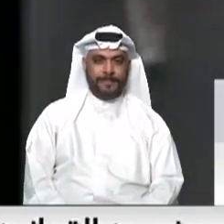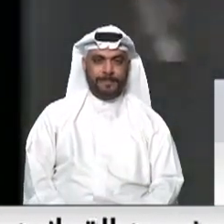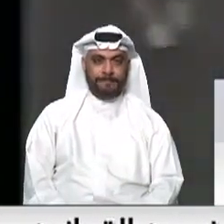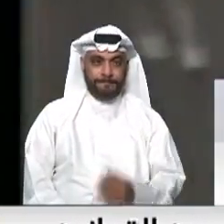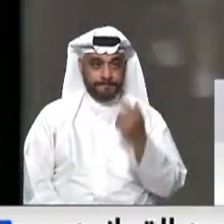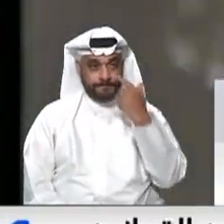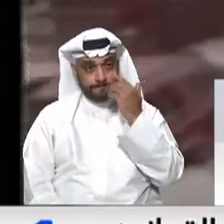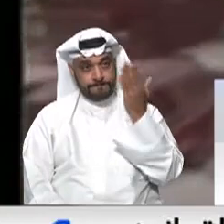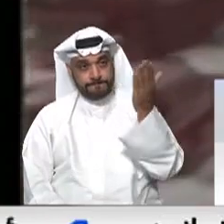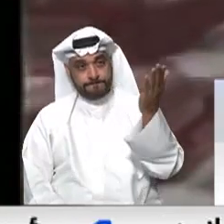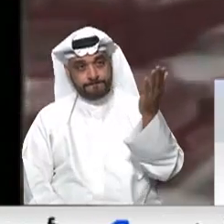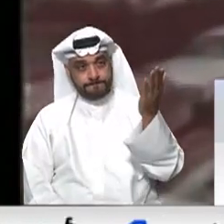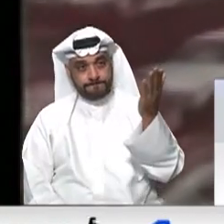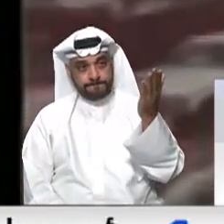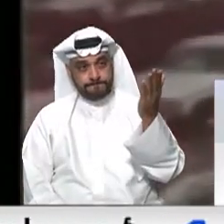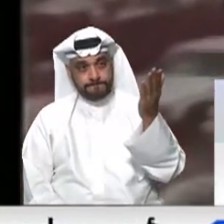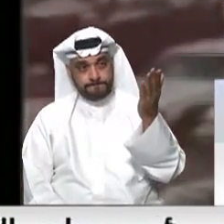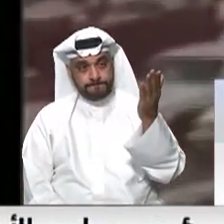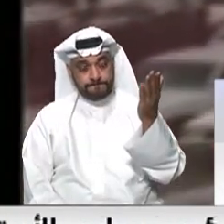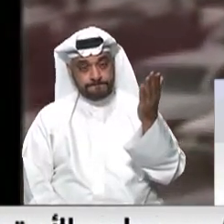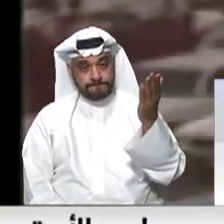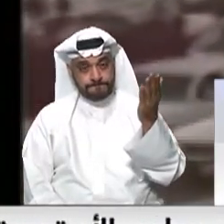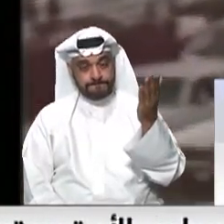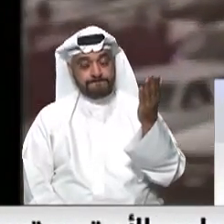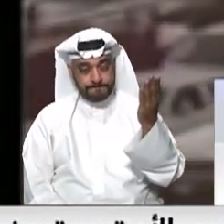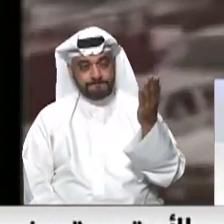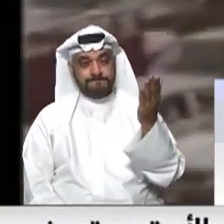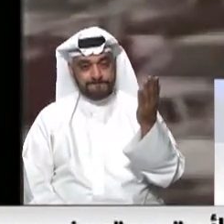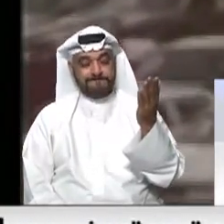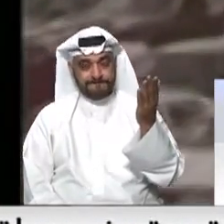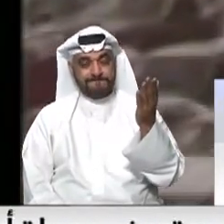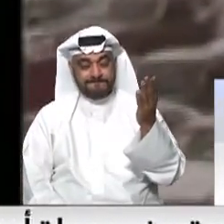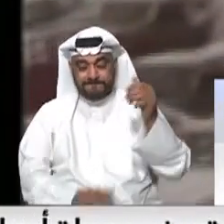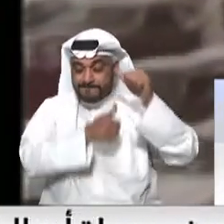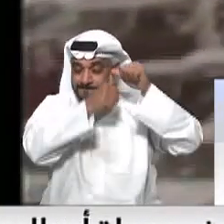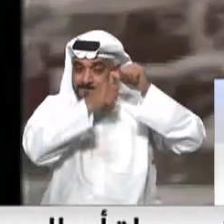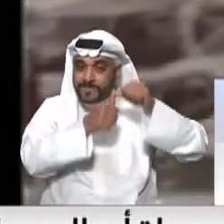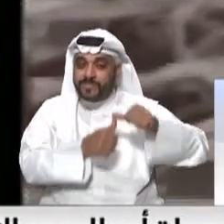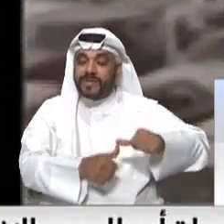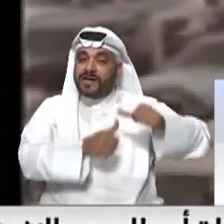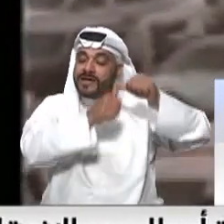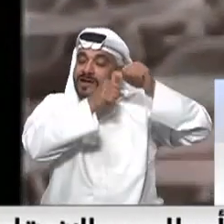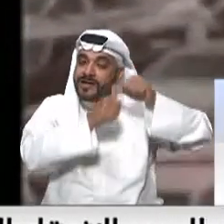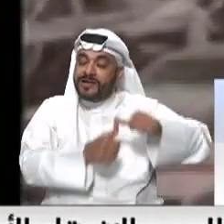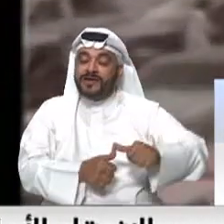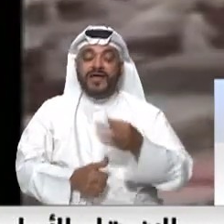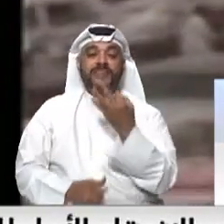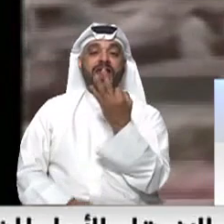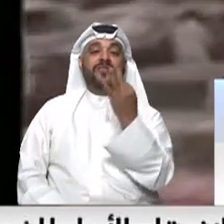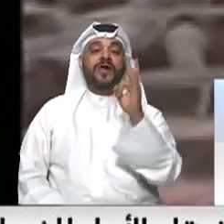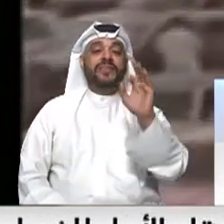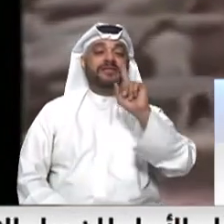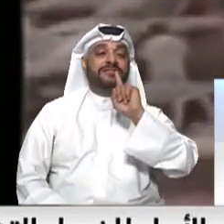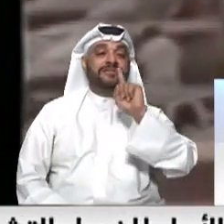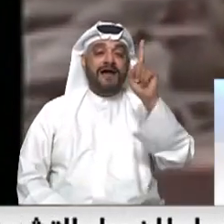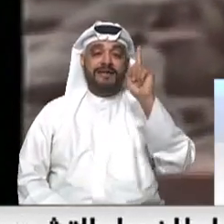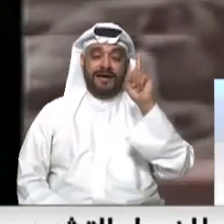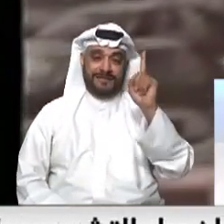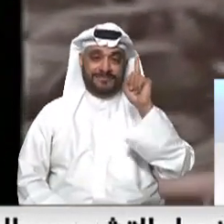كانوا لا يهابون الموت ولا الخطر، خاطروا بأرواحهم وأنفسهم من أجل أن تحيا